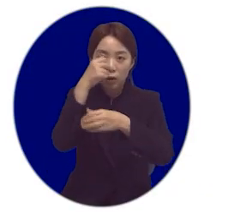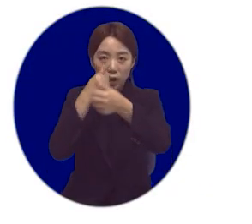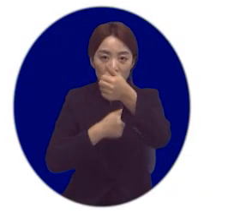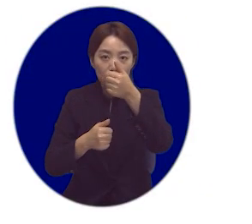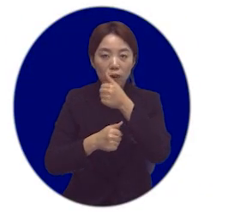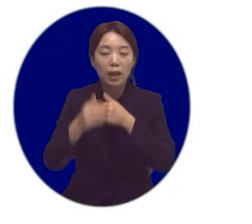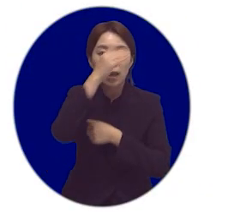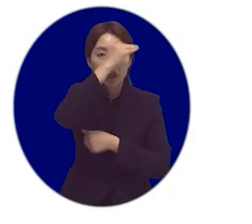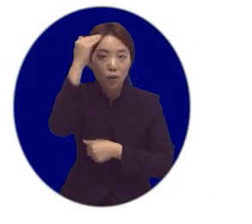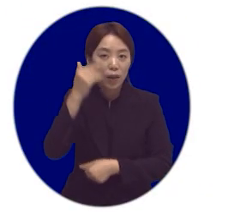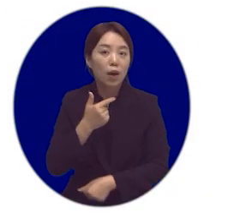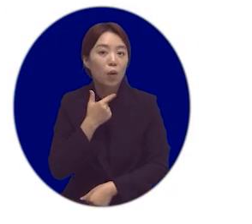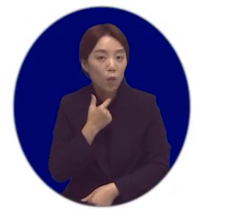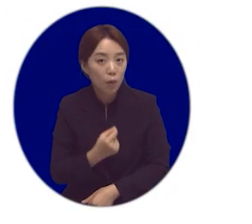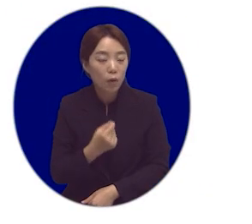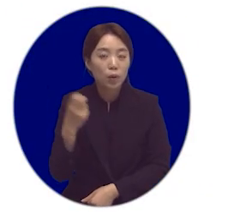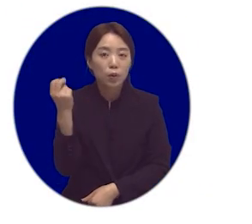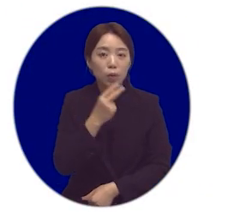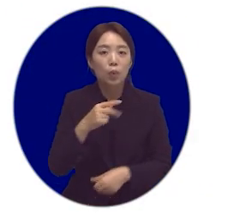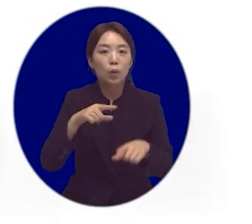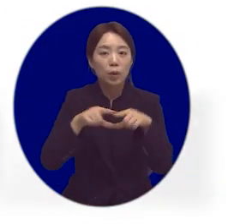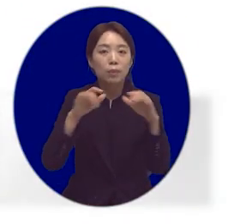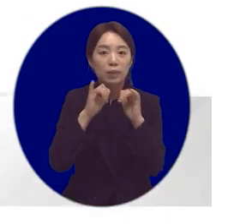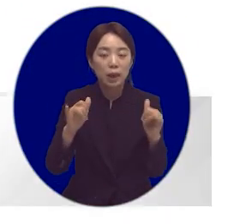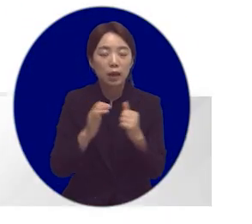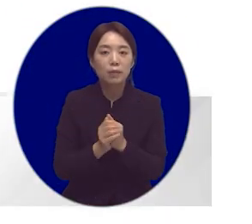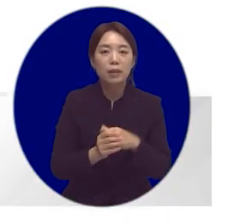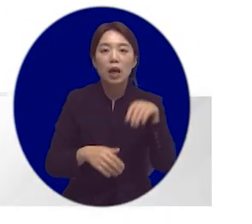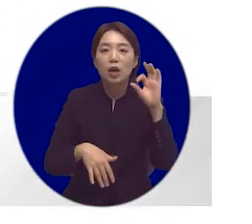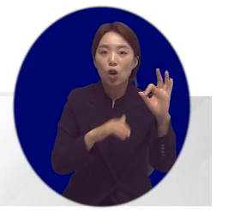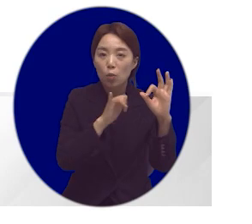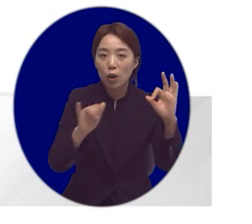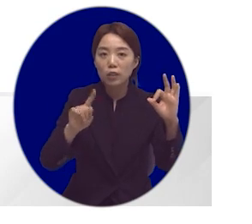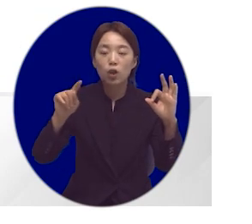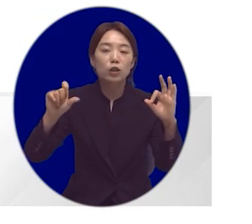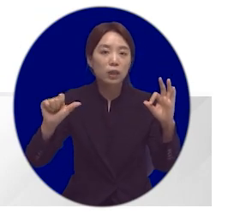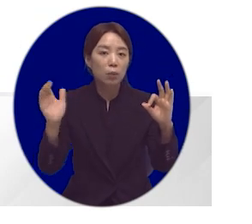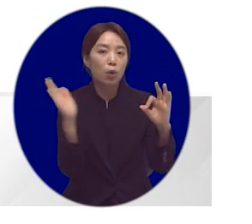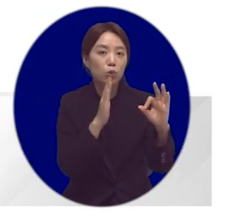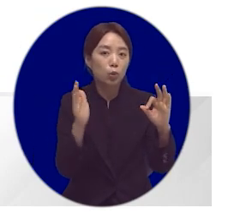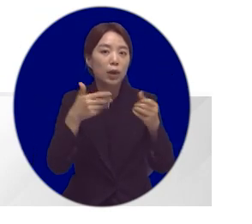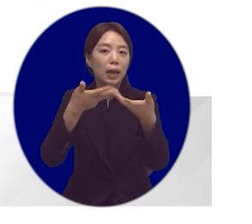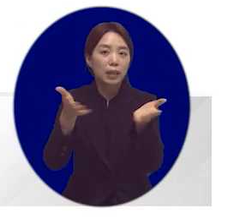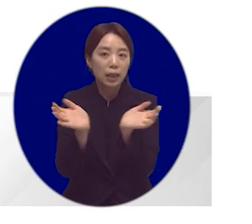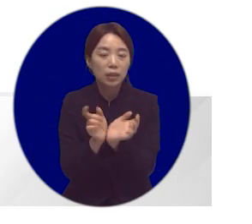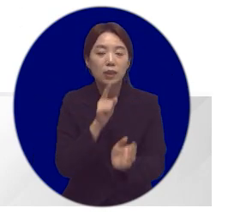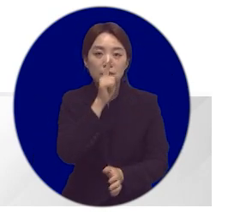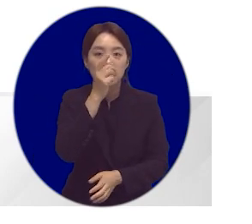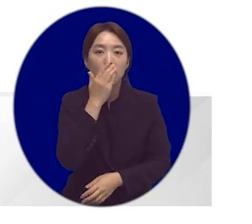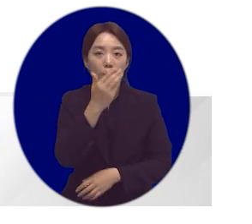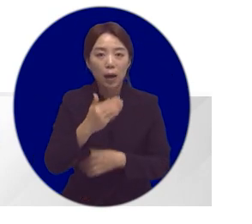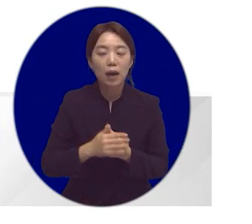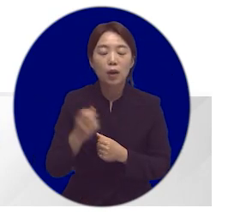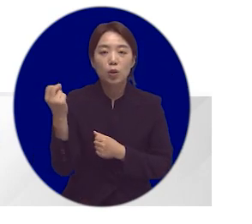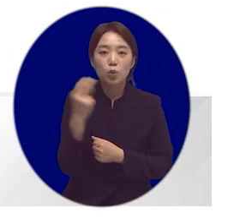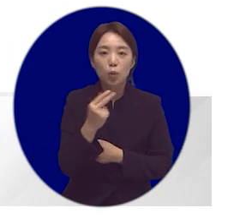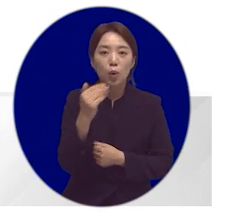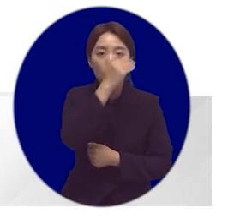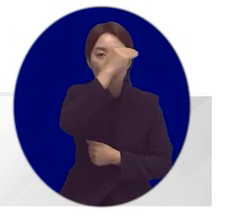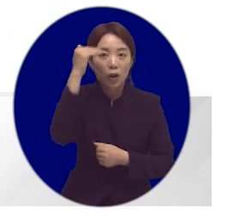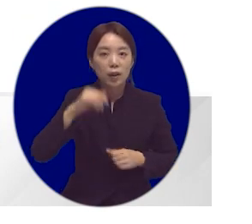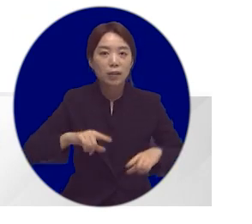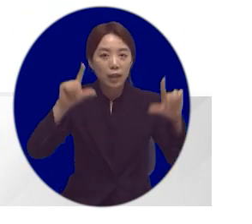중앙선거관리위원회 견학을 희망하는 학생이나 일반인은 10명에서 15명 내외 단체로 신청할 수 있으며 견학